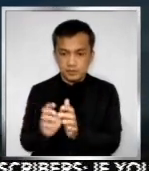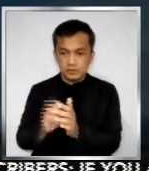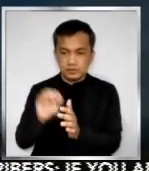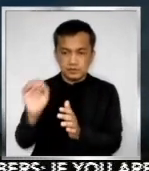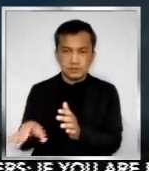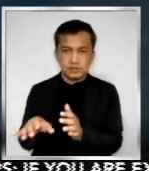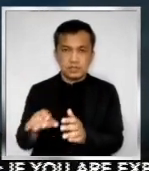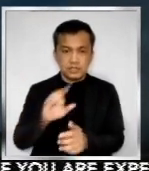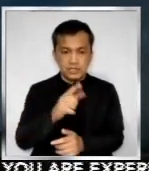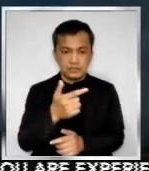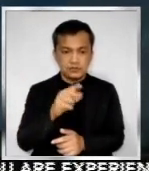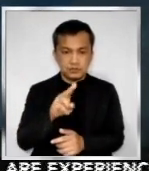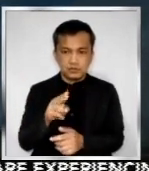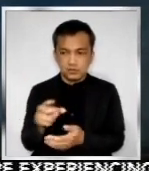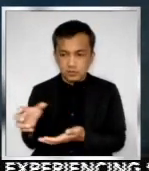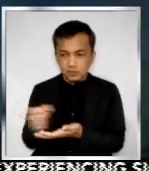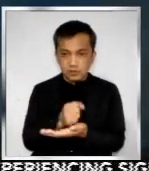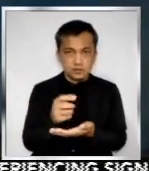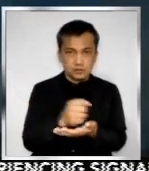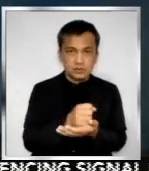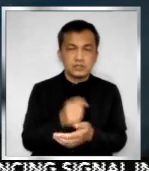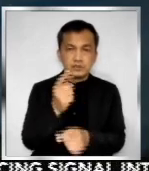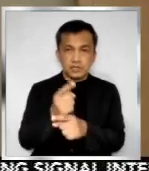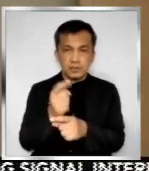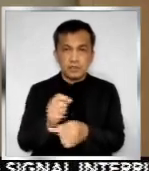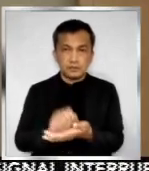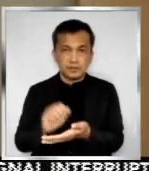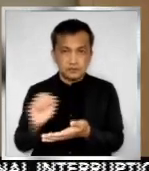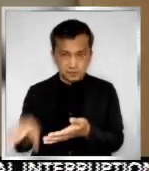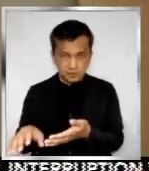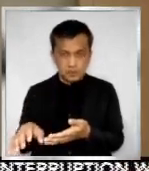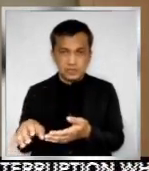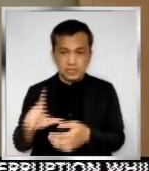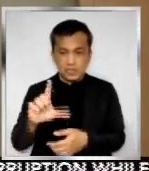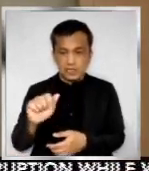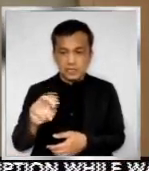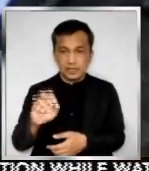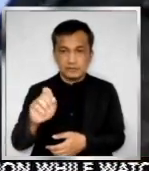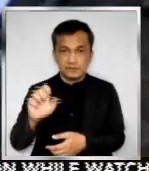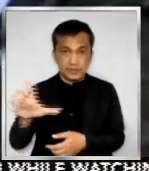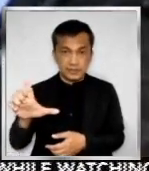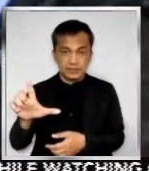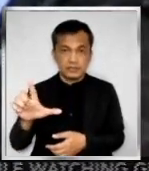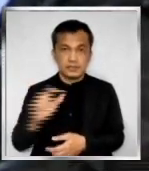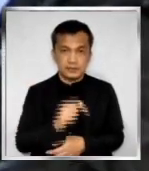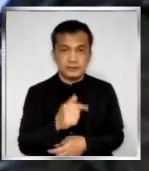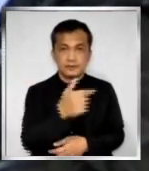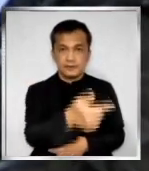this garbage bin so proper disposal into our landfills. Rafi Tima, Nakatutok, 24 Oras.